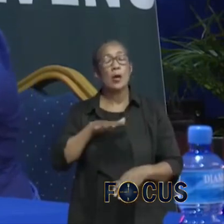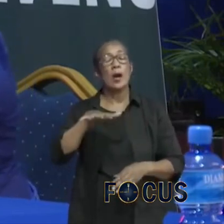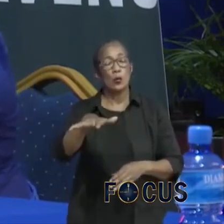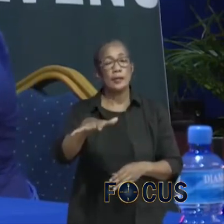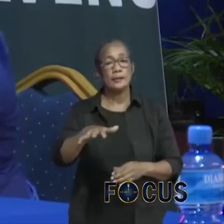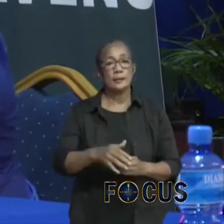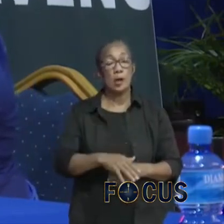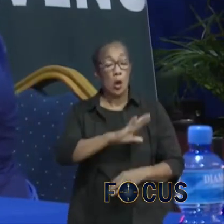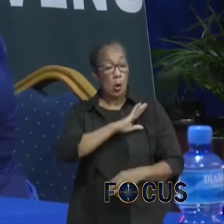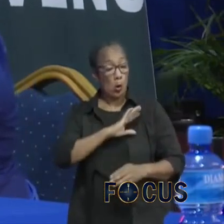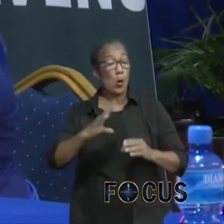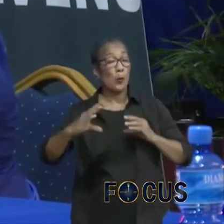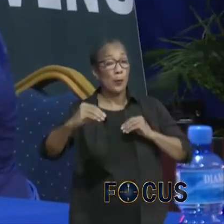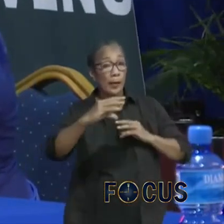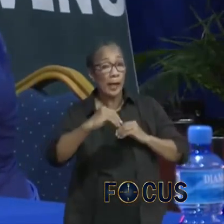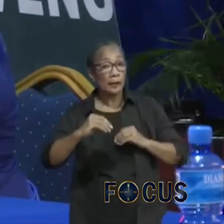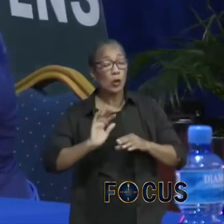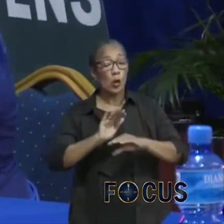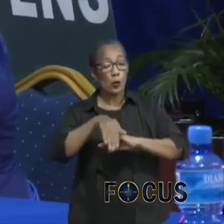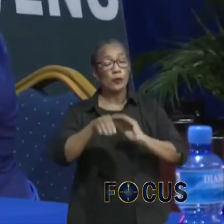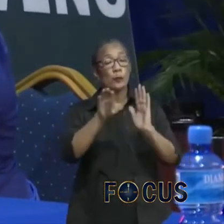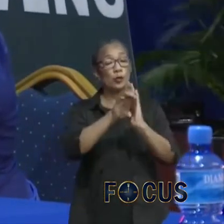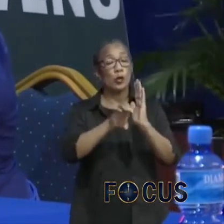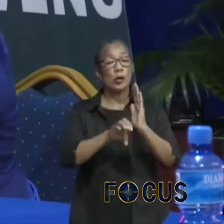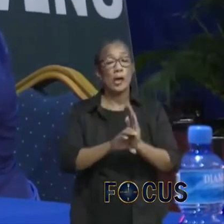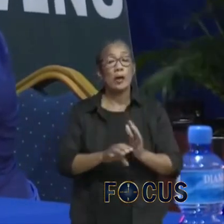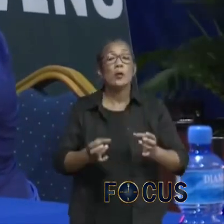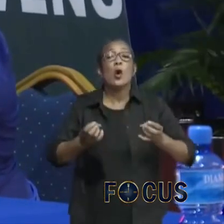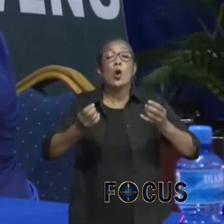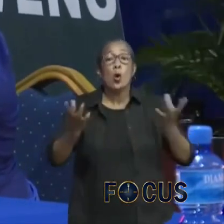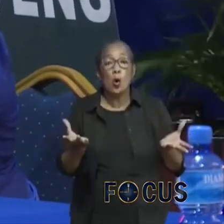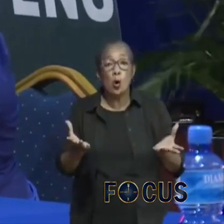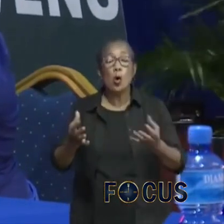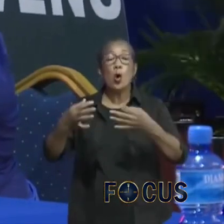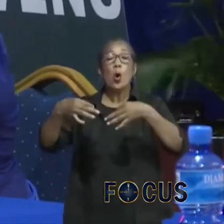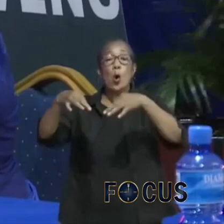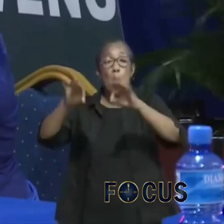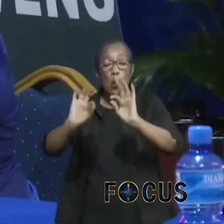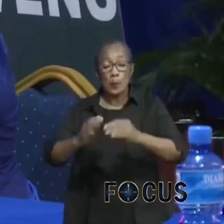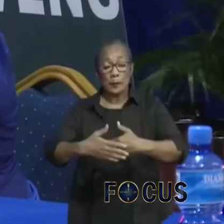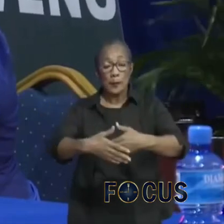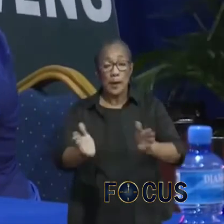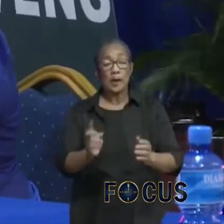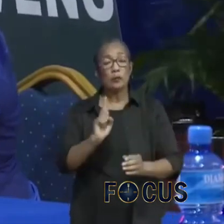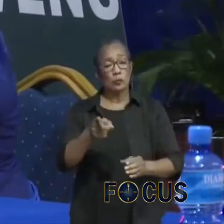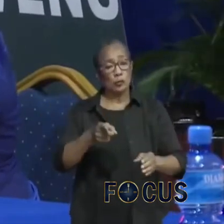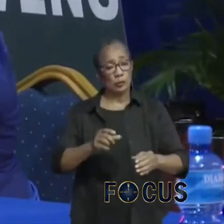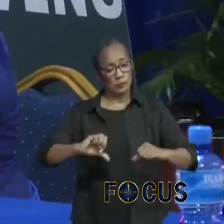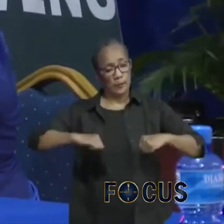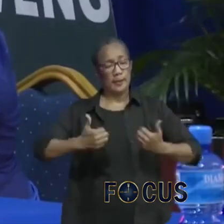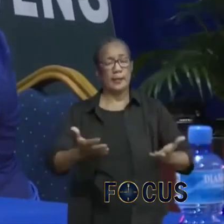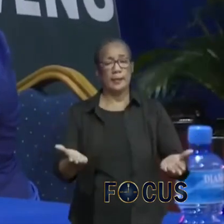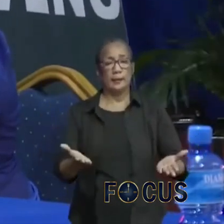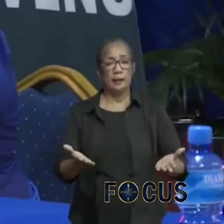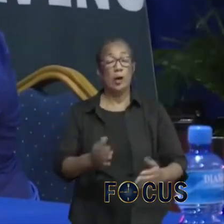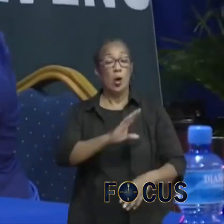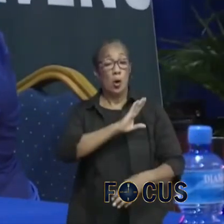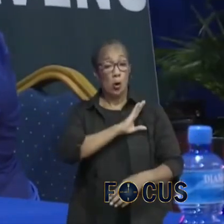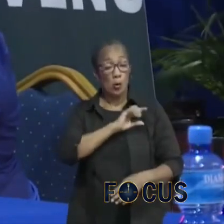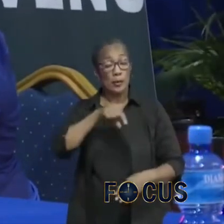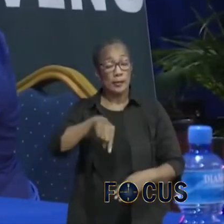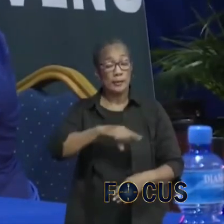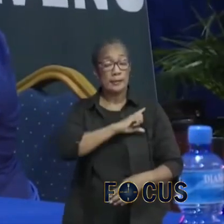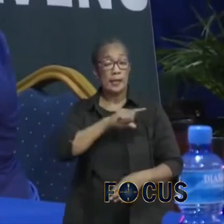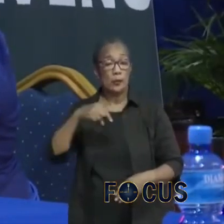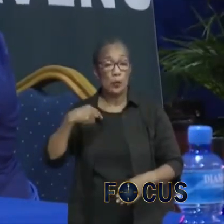hebben gesproken over protocollen, hoe openbaar transport weer te doen laten plaatsvinden. Ook hierbij zijn